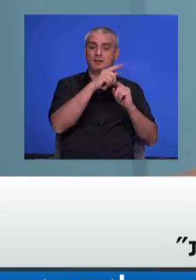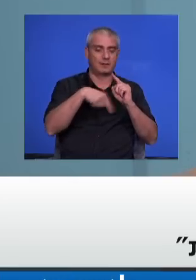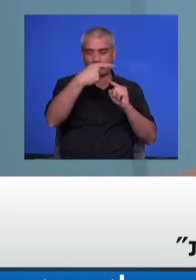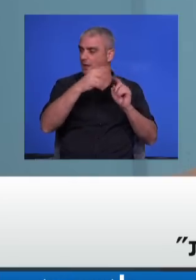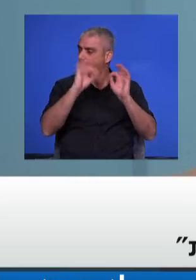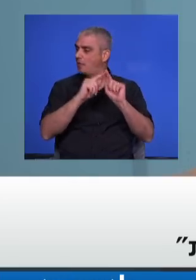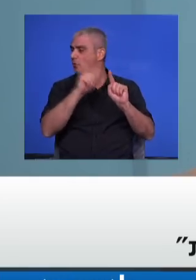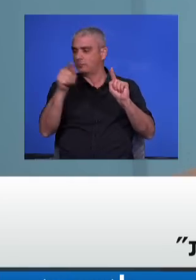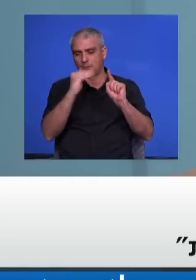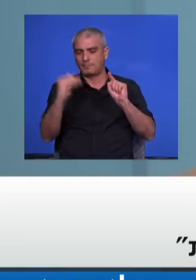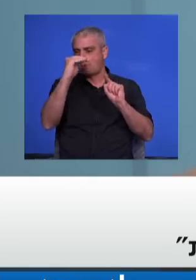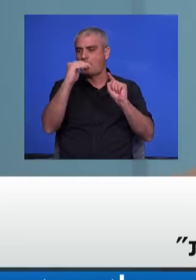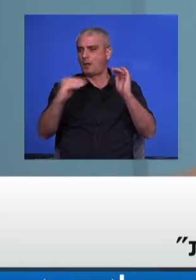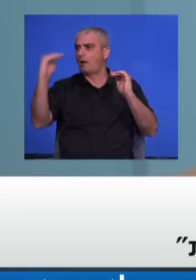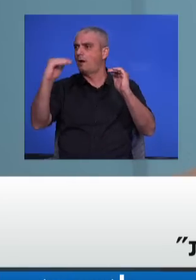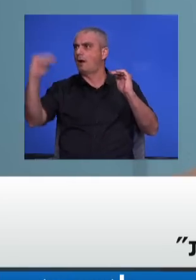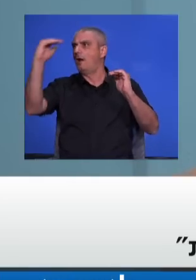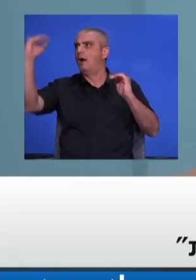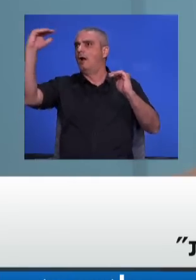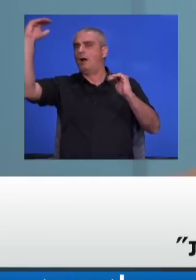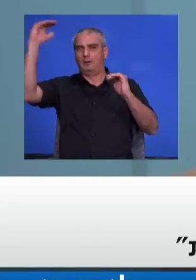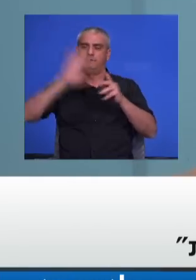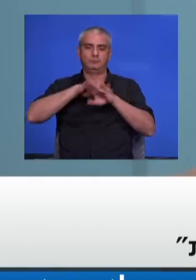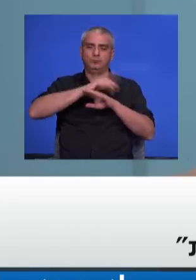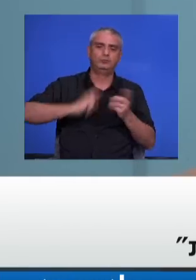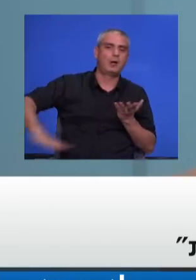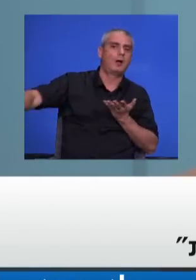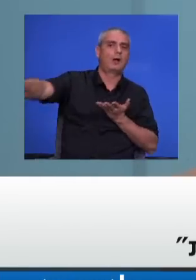אחריו, החנות שלידו מעלה את המחירים שלה, וזה משפיע לרוחב המשק בסוף.